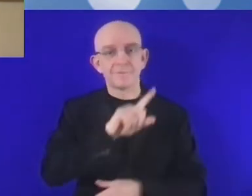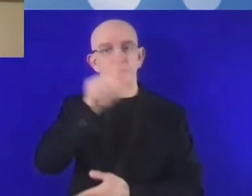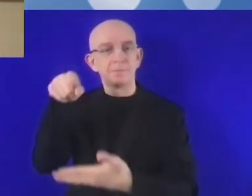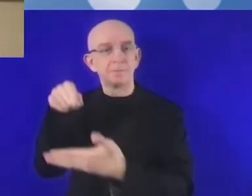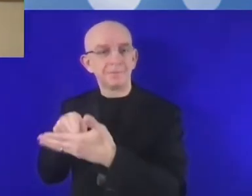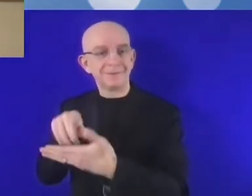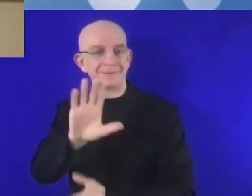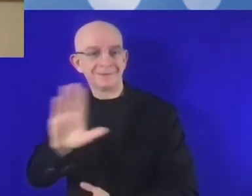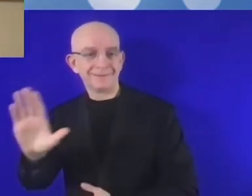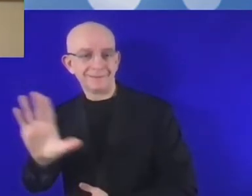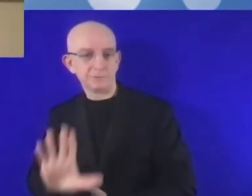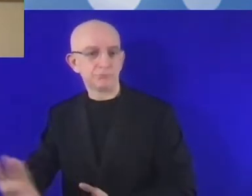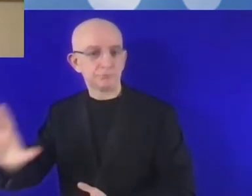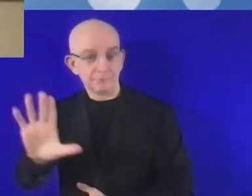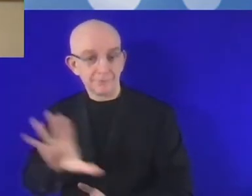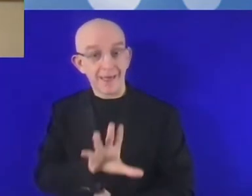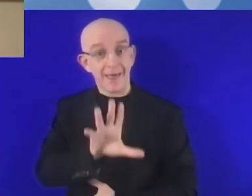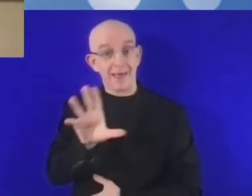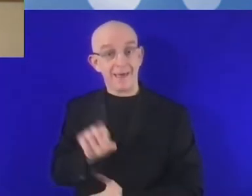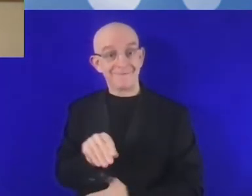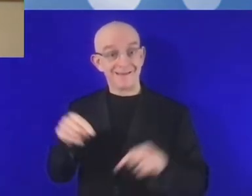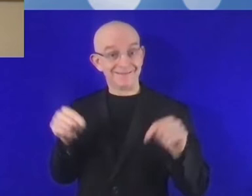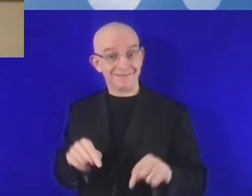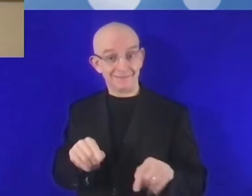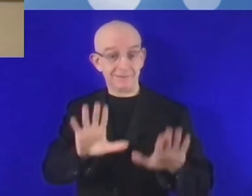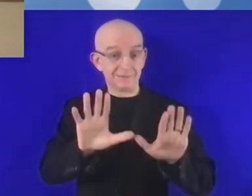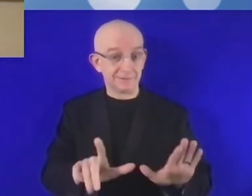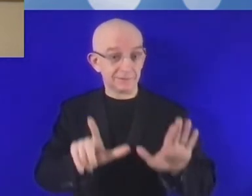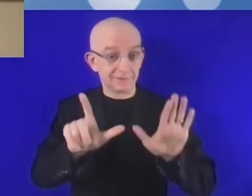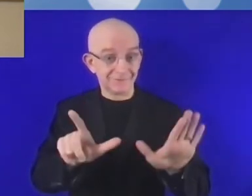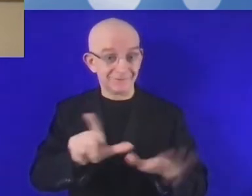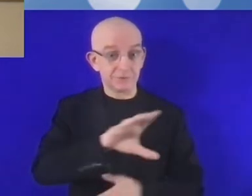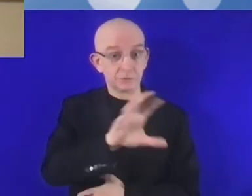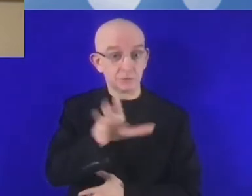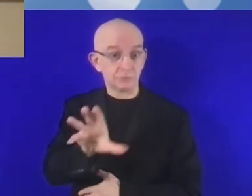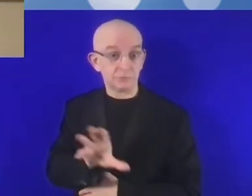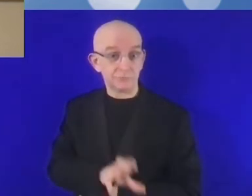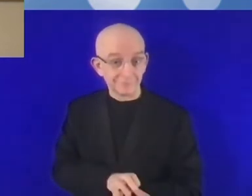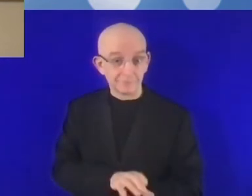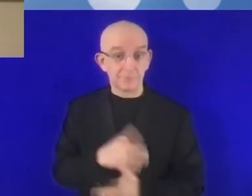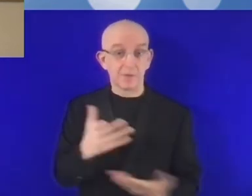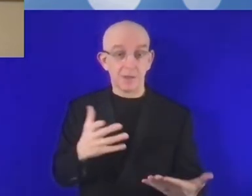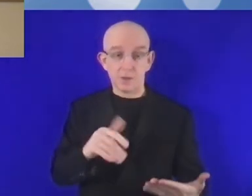18 دولة، نتعاون مع السوق في الشرق الأوسط،